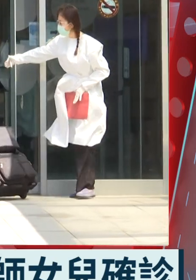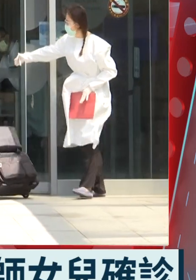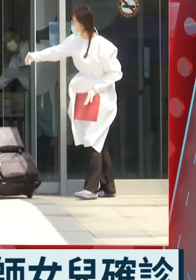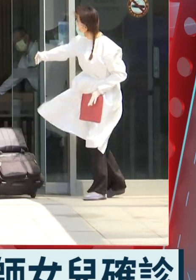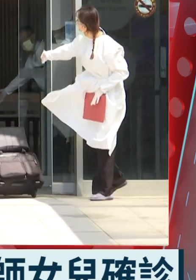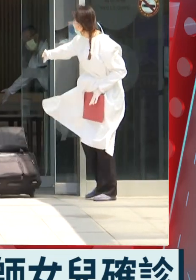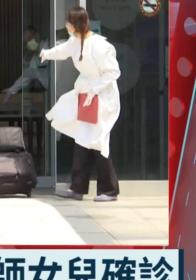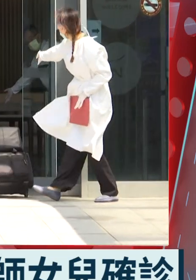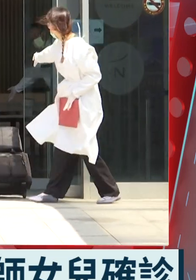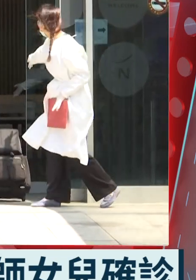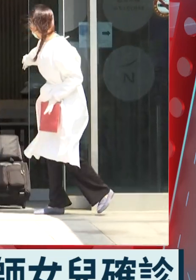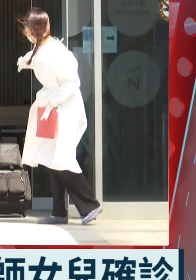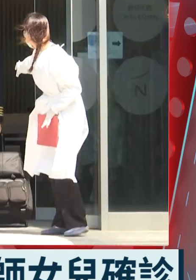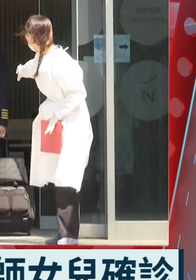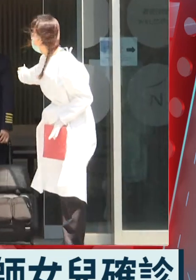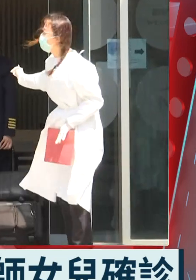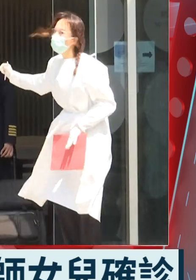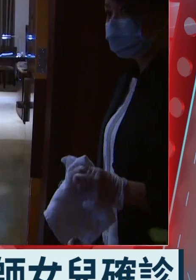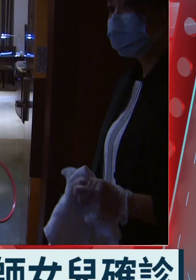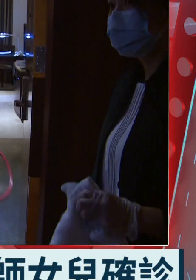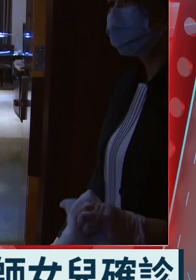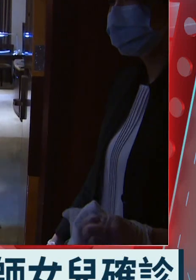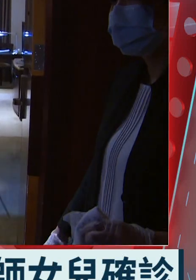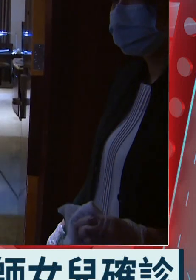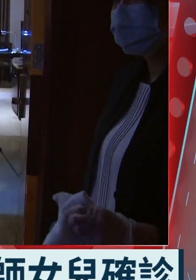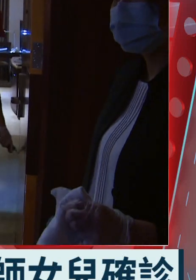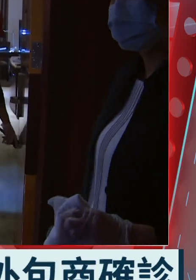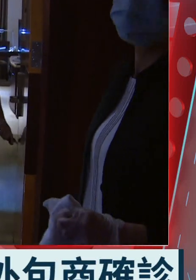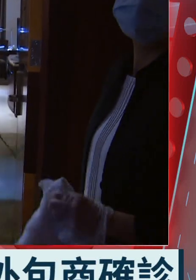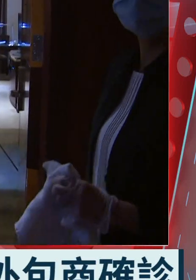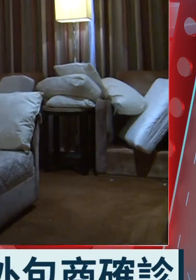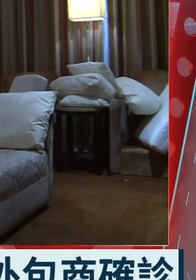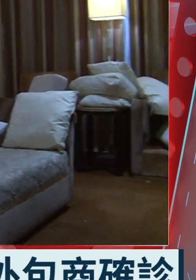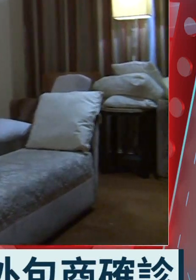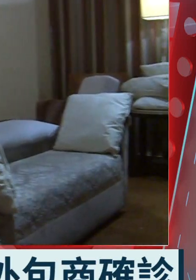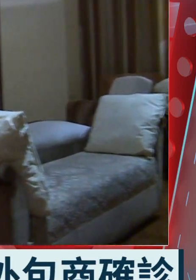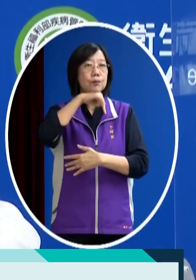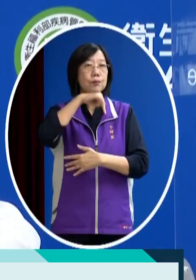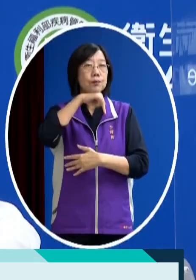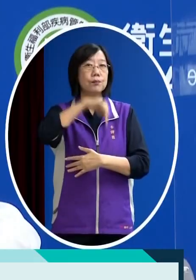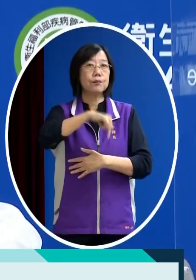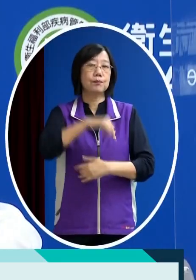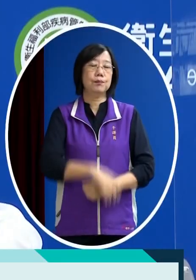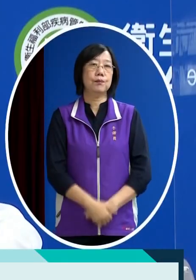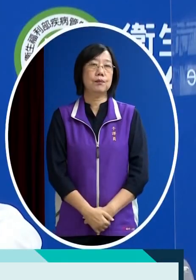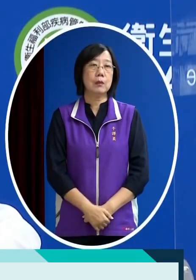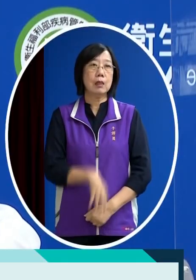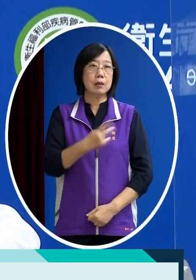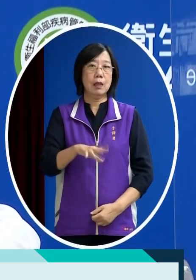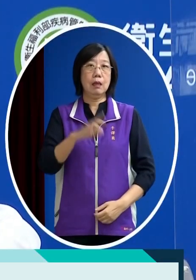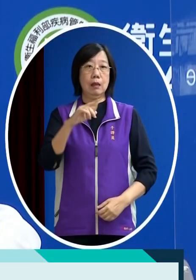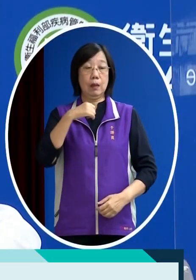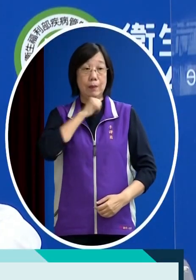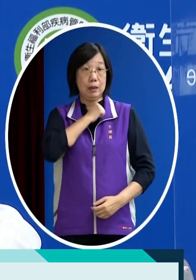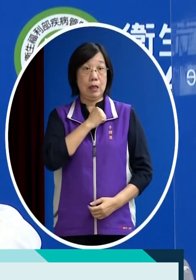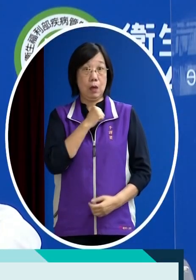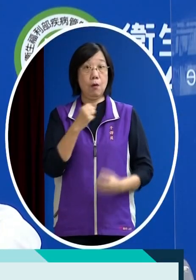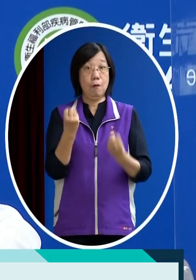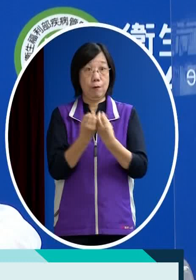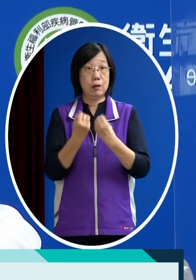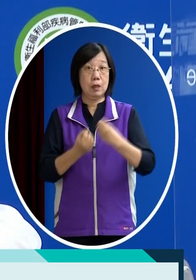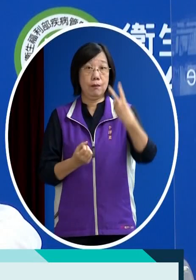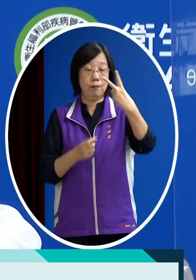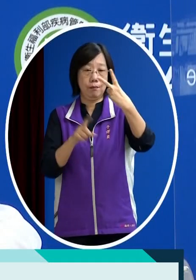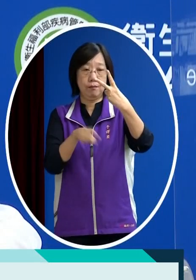离的对象。现在指挥中心是不是慢半拍？来听陈时中怎么回应。 那两例本土的案